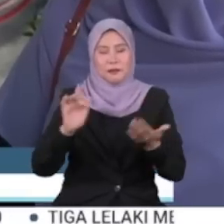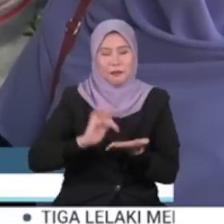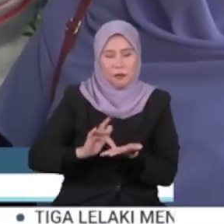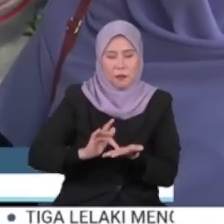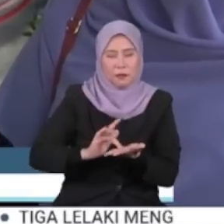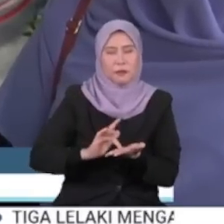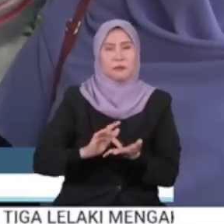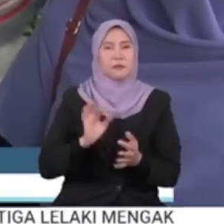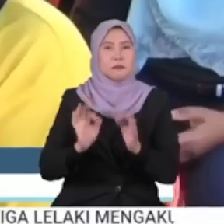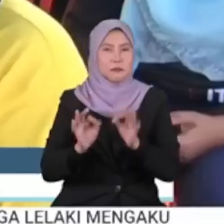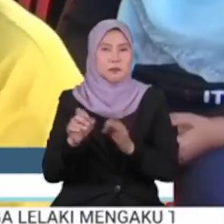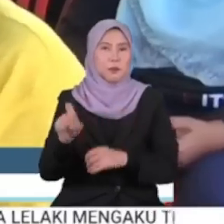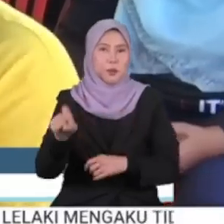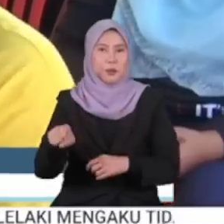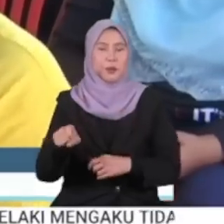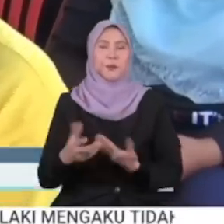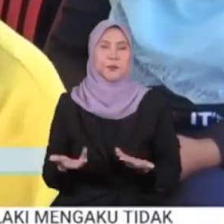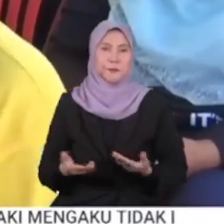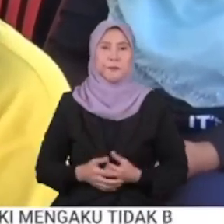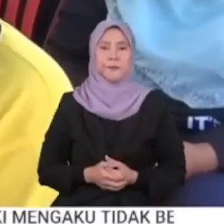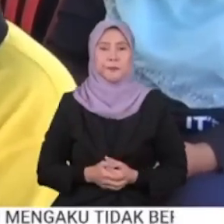dan rujukan jika perlu.